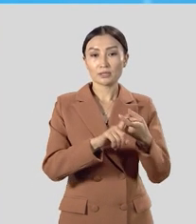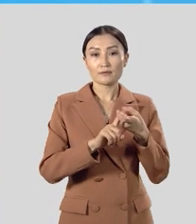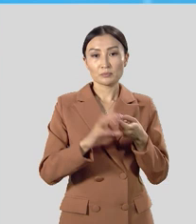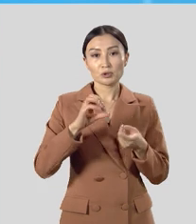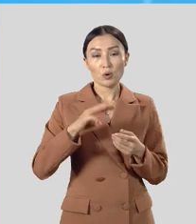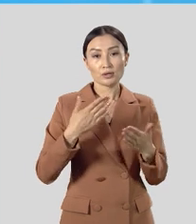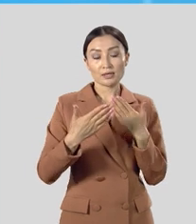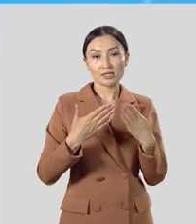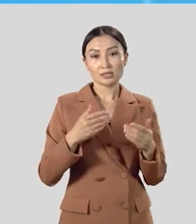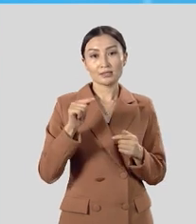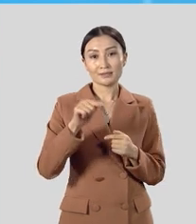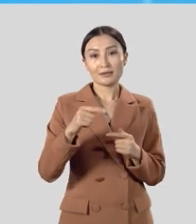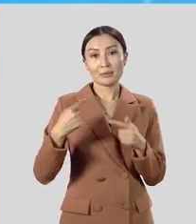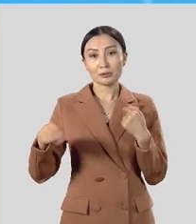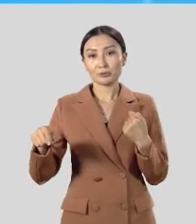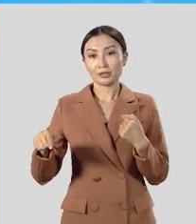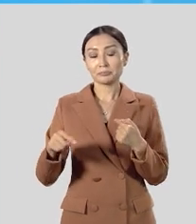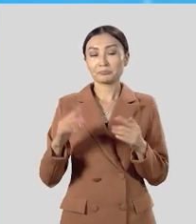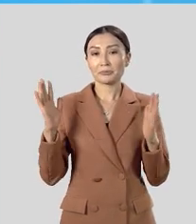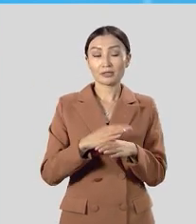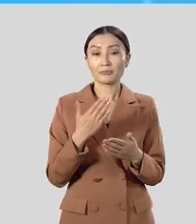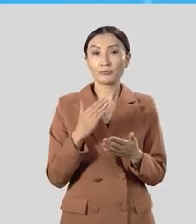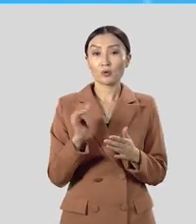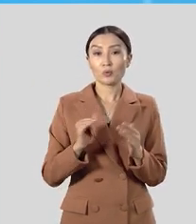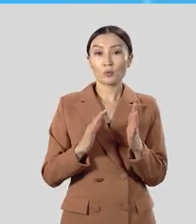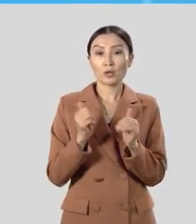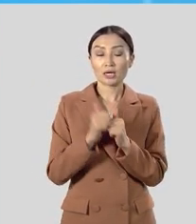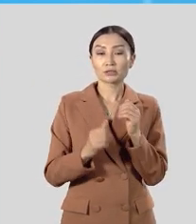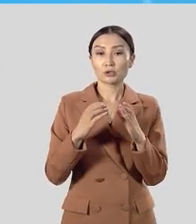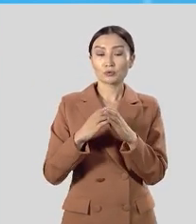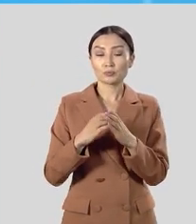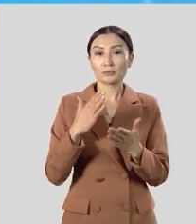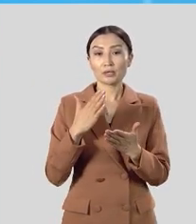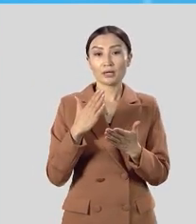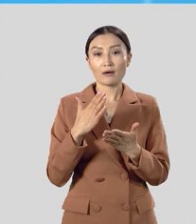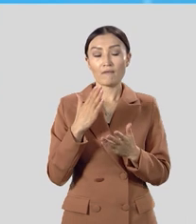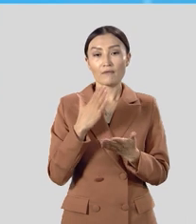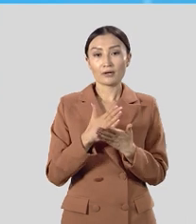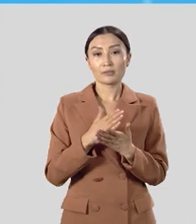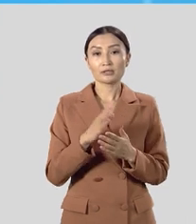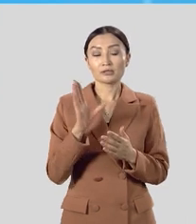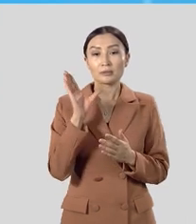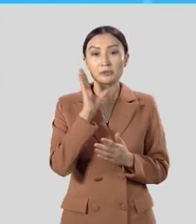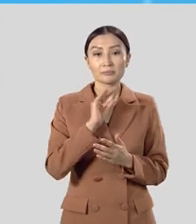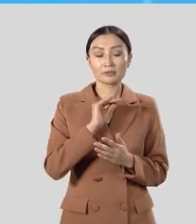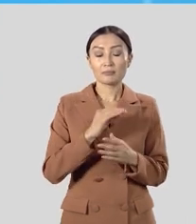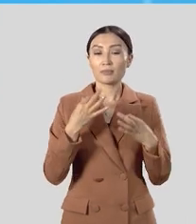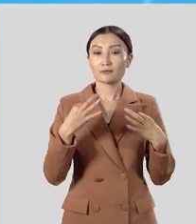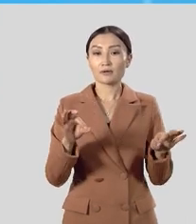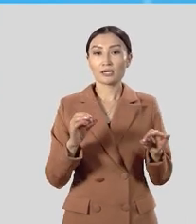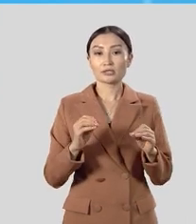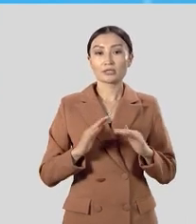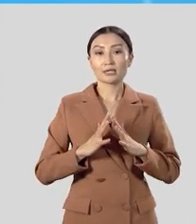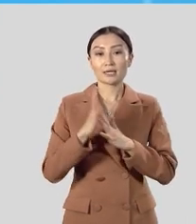от отношения к тем или иным экологическим факторам. У каждой группы растений выработались приспособления, позволяющие